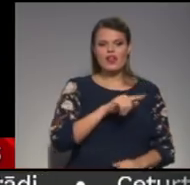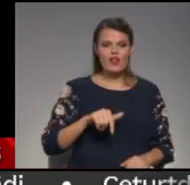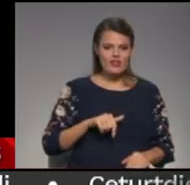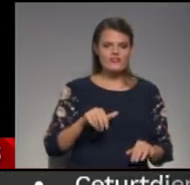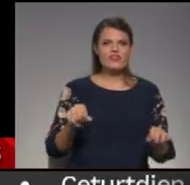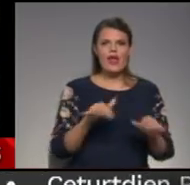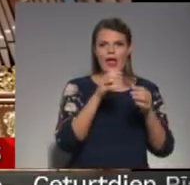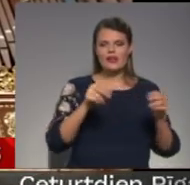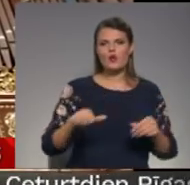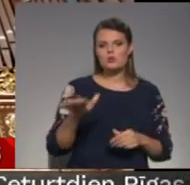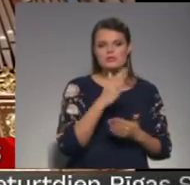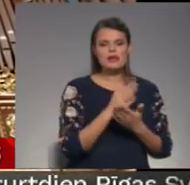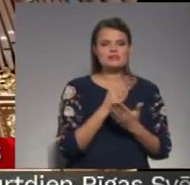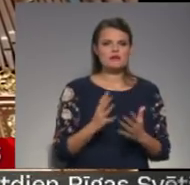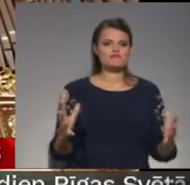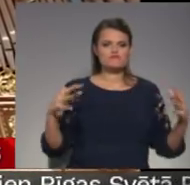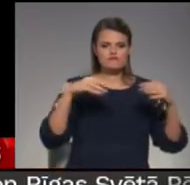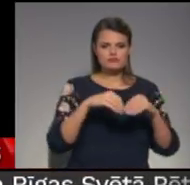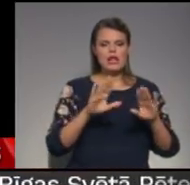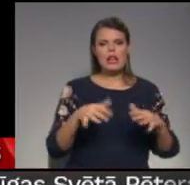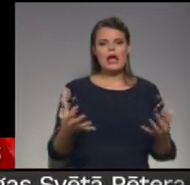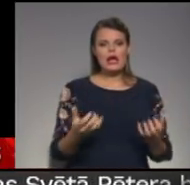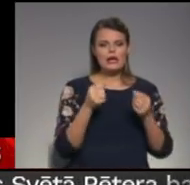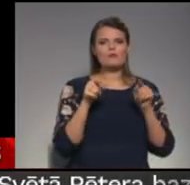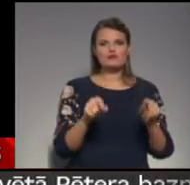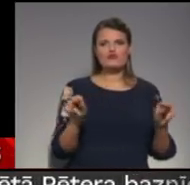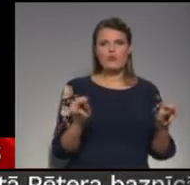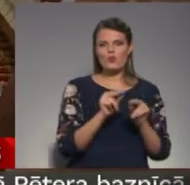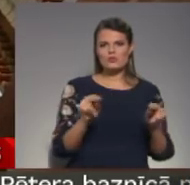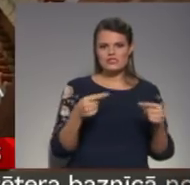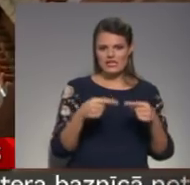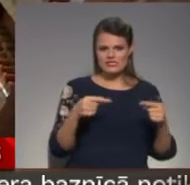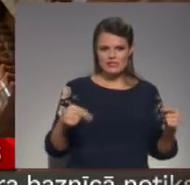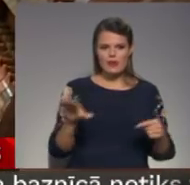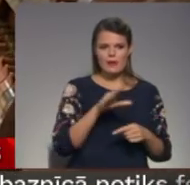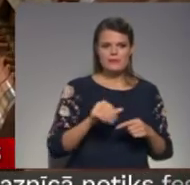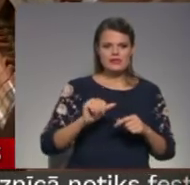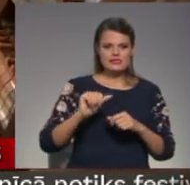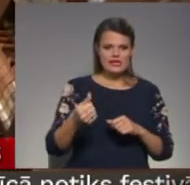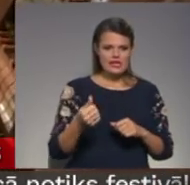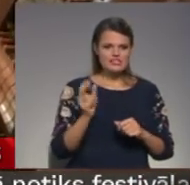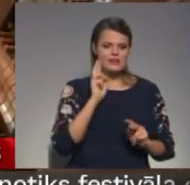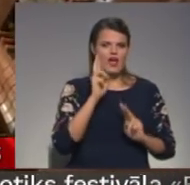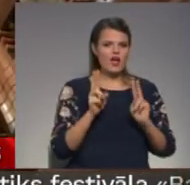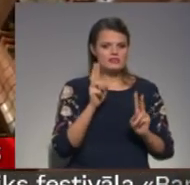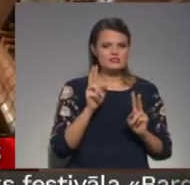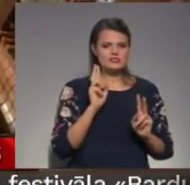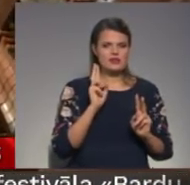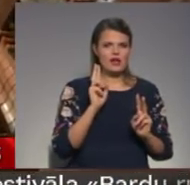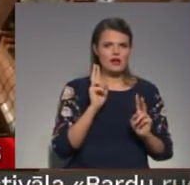ērģeļu zeme esam apvienojušies, lai glābtu šo instrumentu. Ja mēs ieslēdzam ērģeles, tad atskan šādu